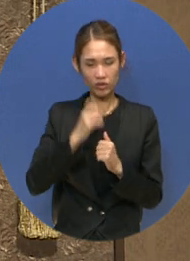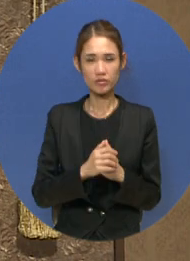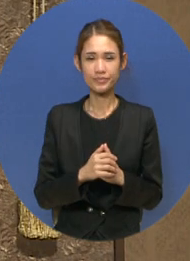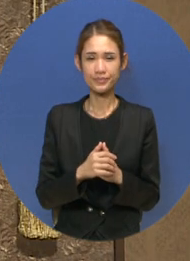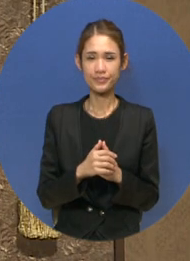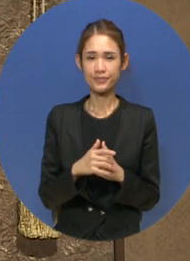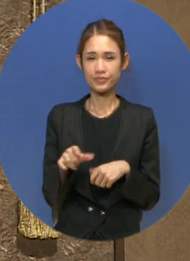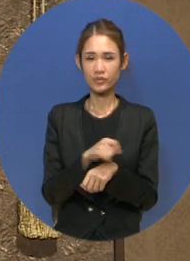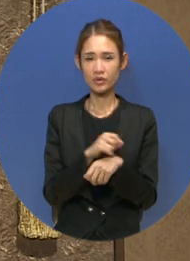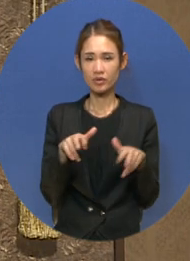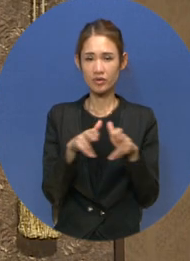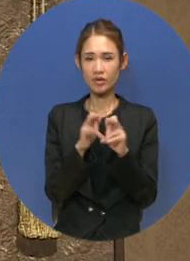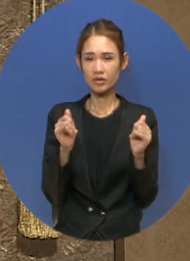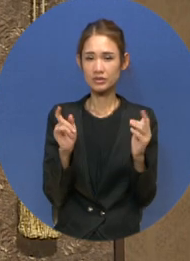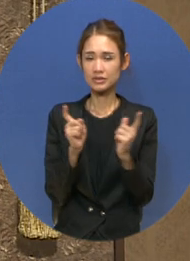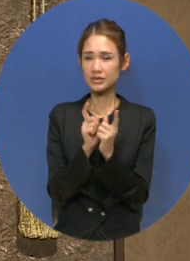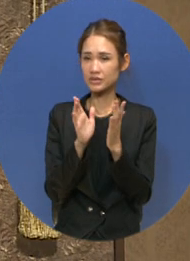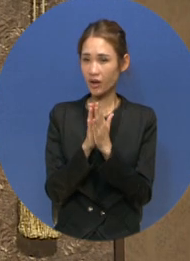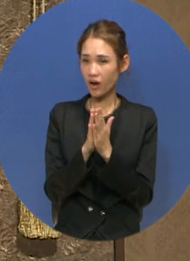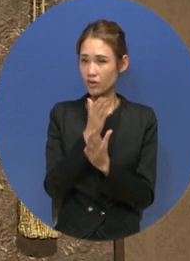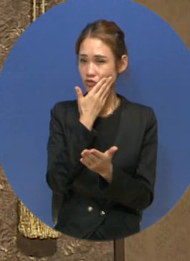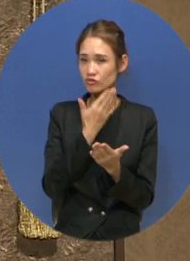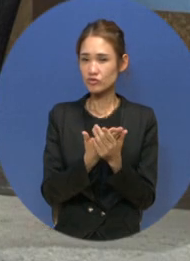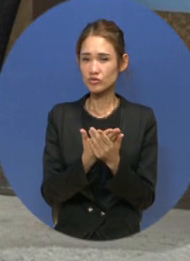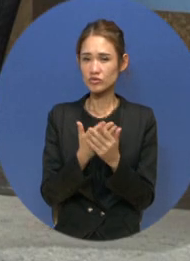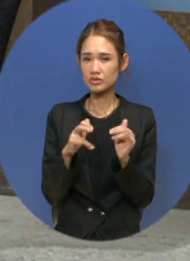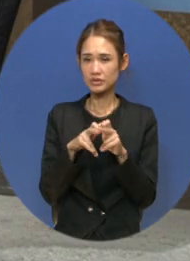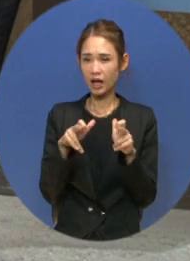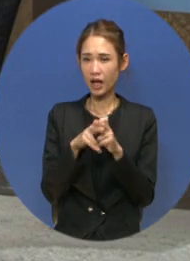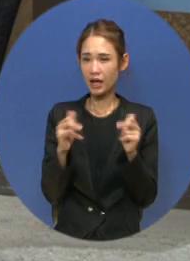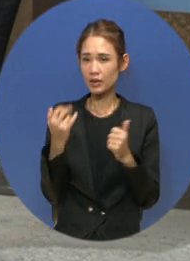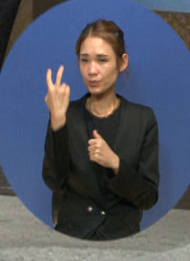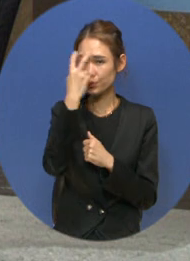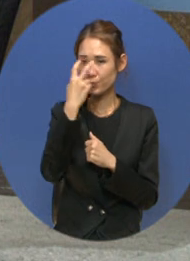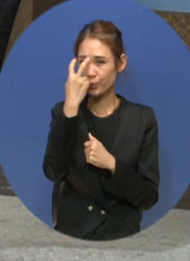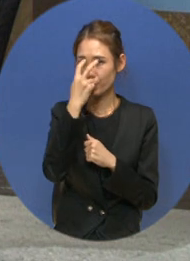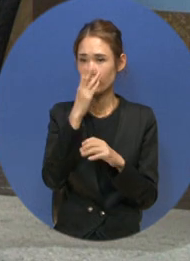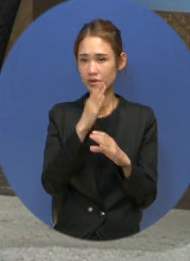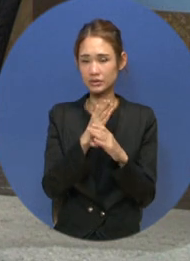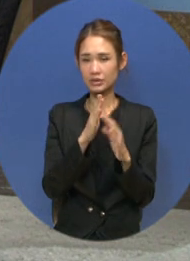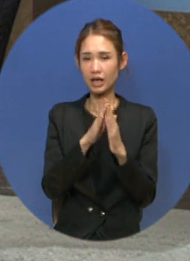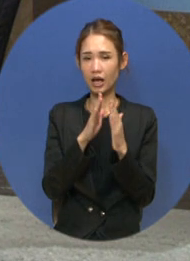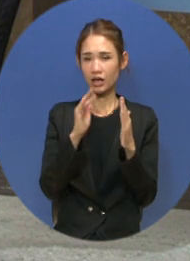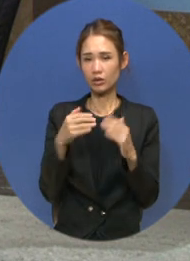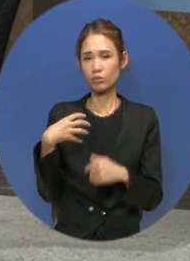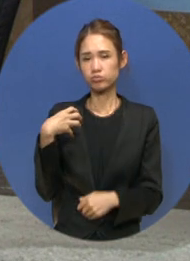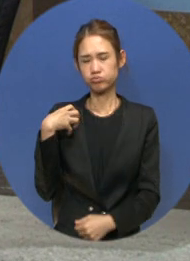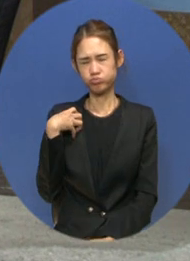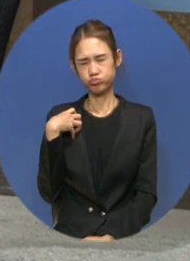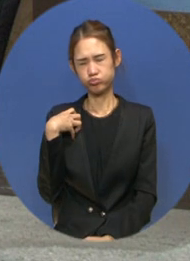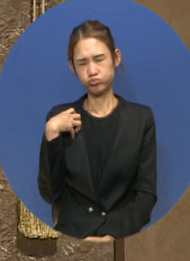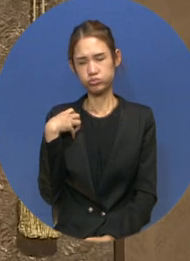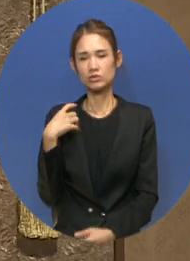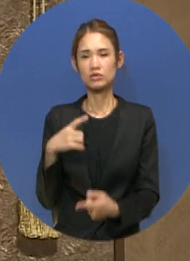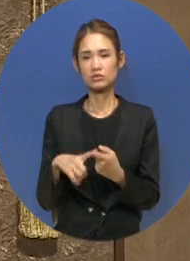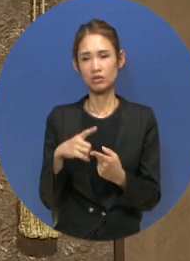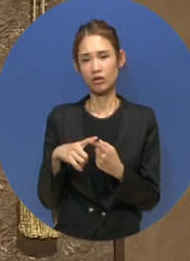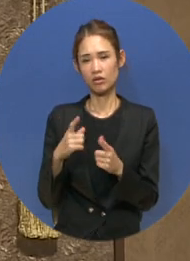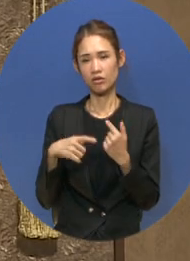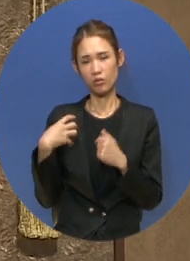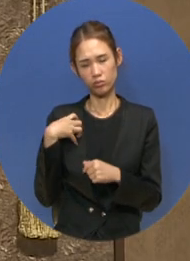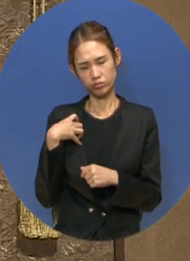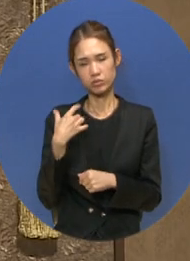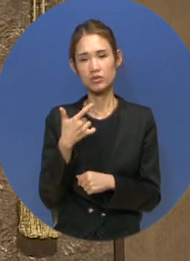네. 특히 장애인 당사자도 중요하지만 장애인을 보살피고 있는 가족들의 부양에 대한 짐이 굉장히 무거운